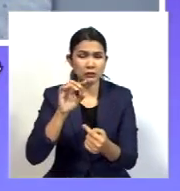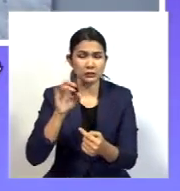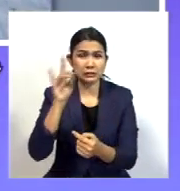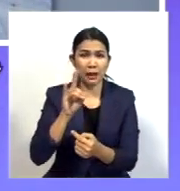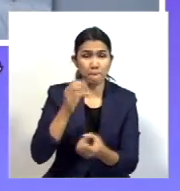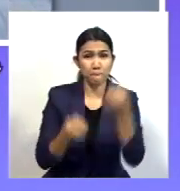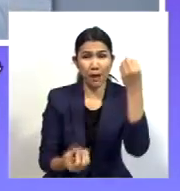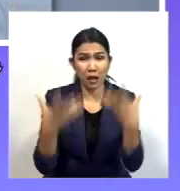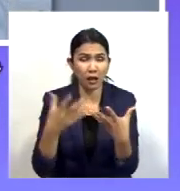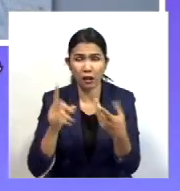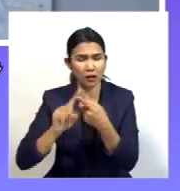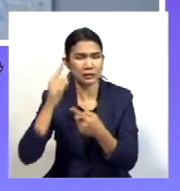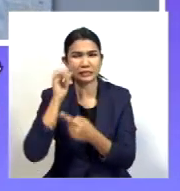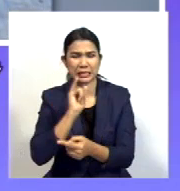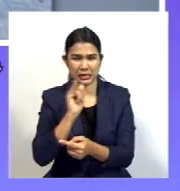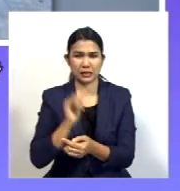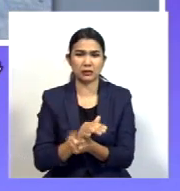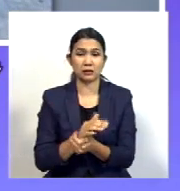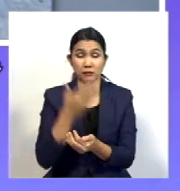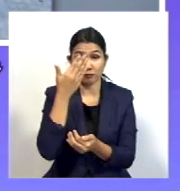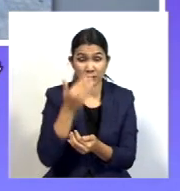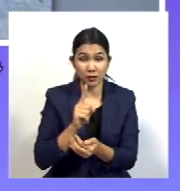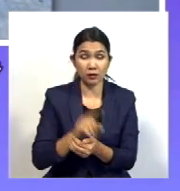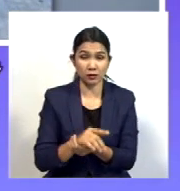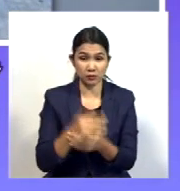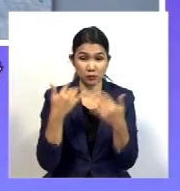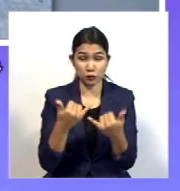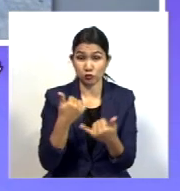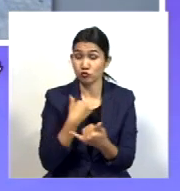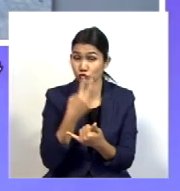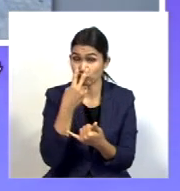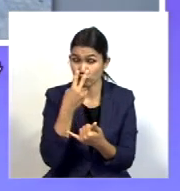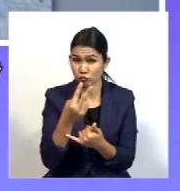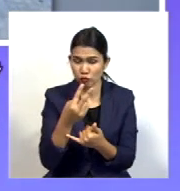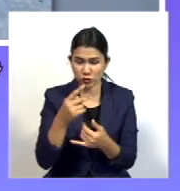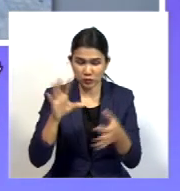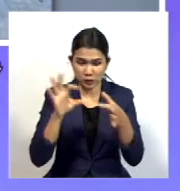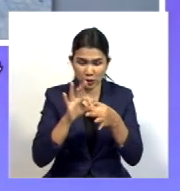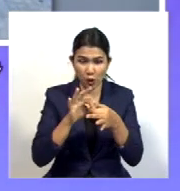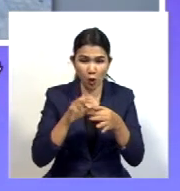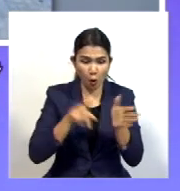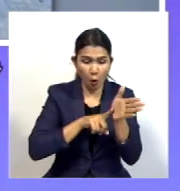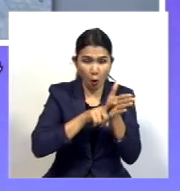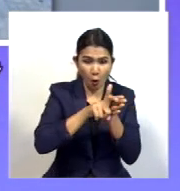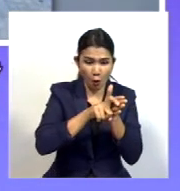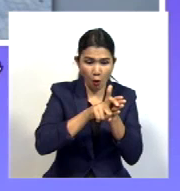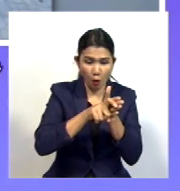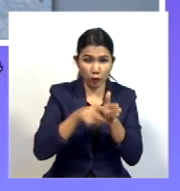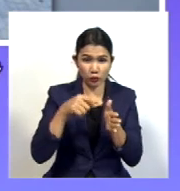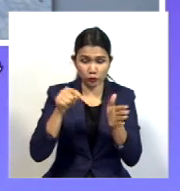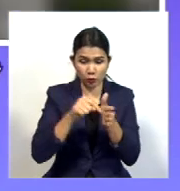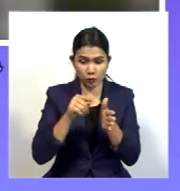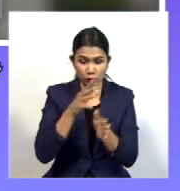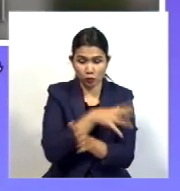ครับแต่อย่างไรก็ตามเวลาที่เราดูในลักษณะของการถ่ายทอดเชื้อโรคมาสู่คน